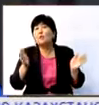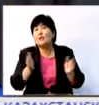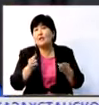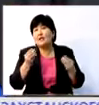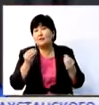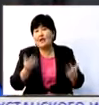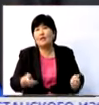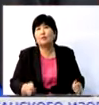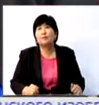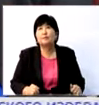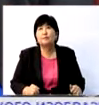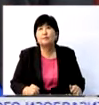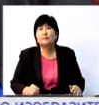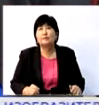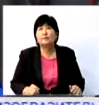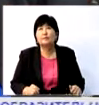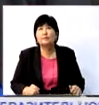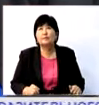ценам.